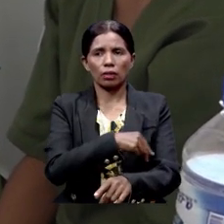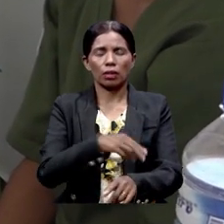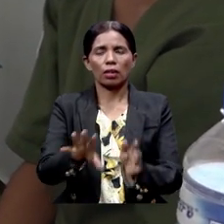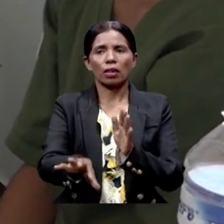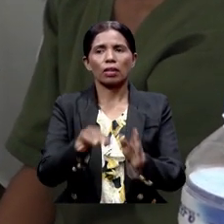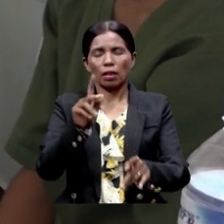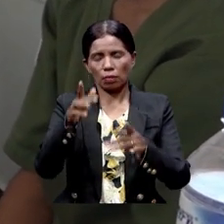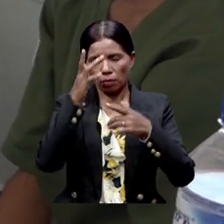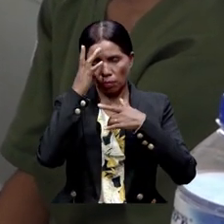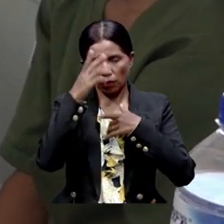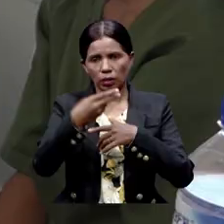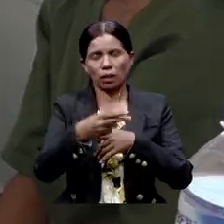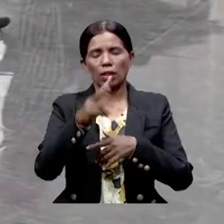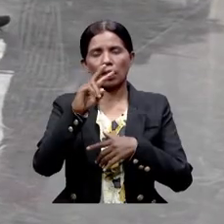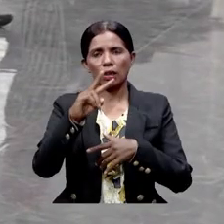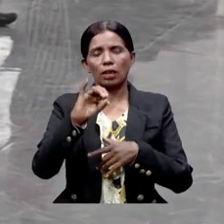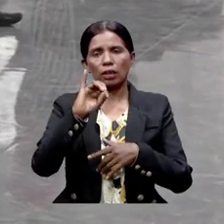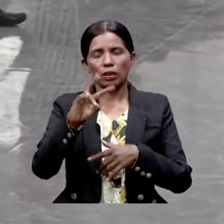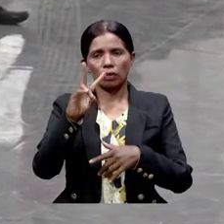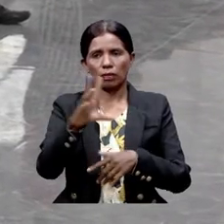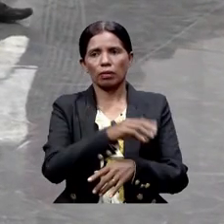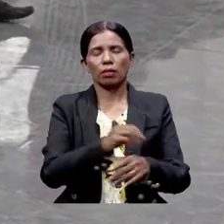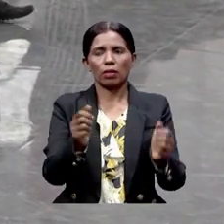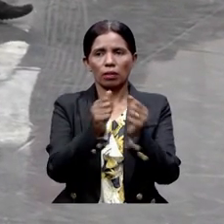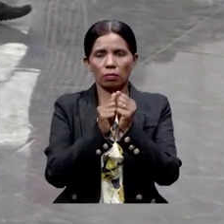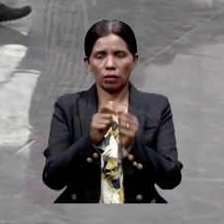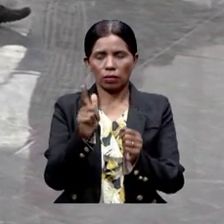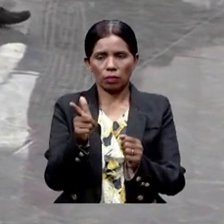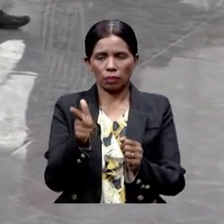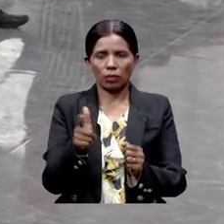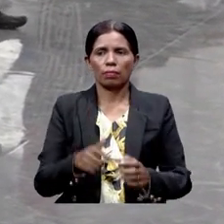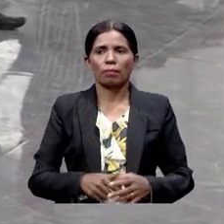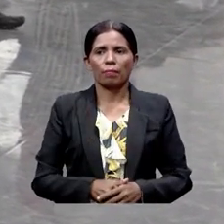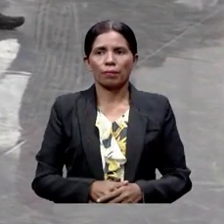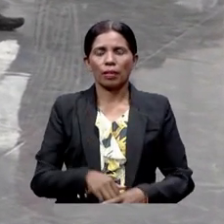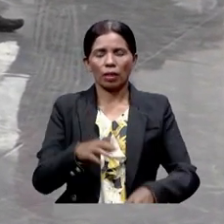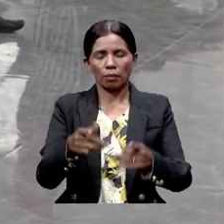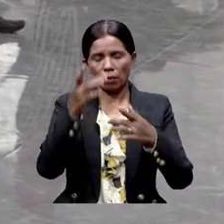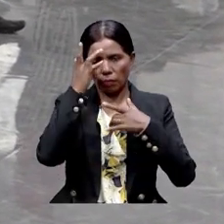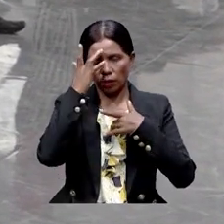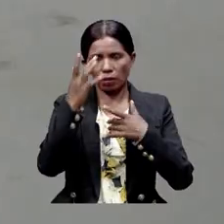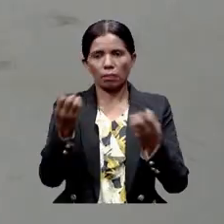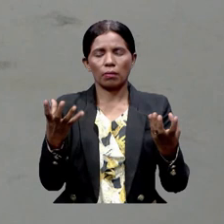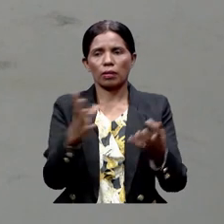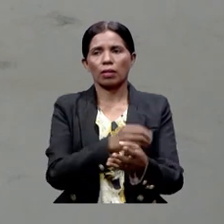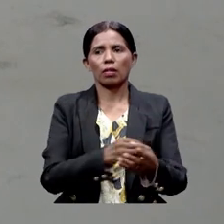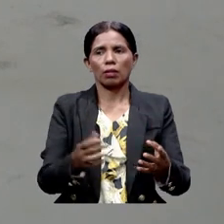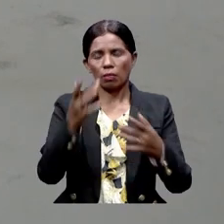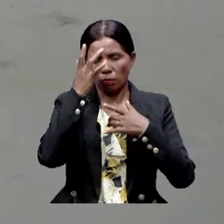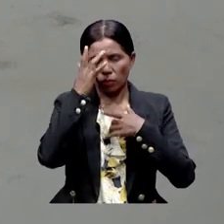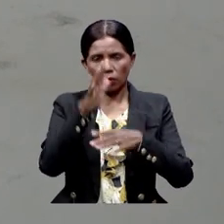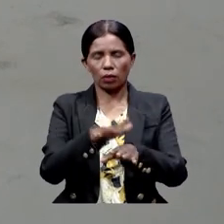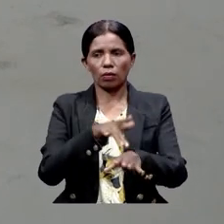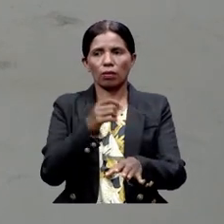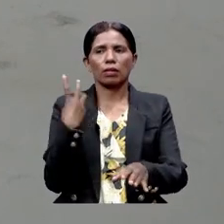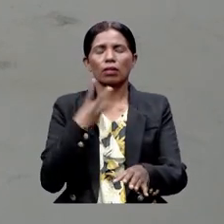mora saifesida konoko pilips no hepatitis hamutu kronoluresin. Para klinik mai mora STI, de mora transmisaun relasan seksual